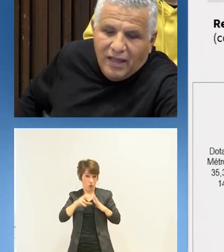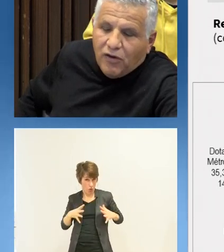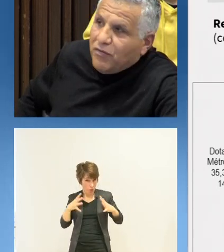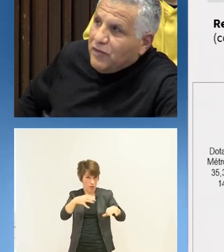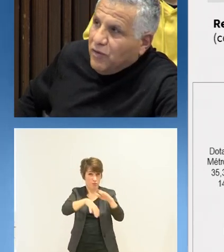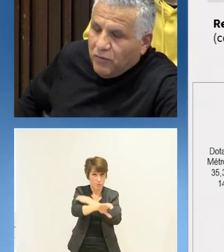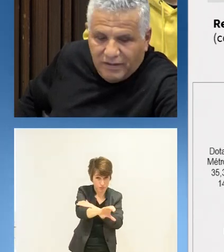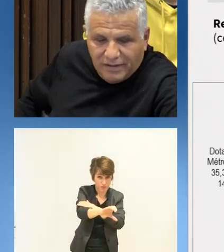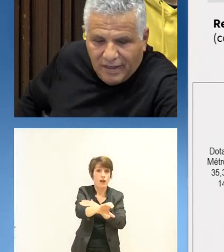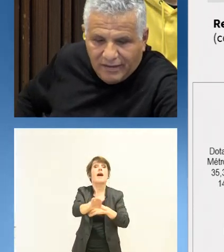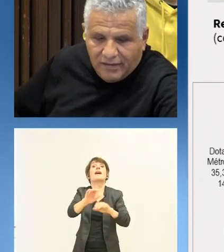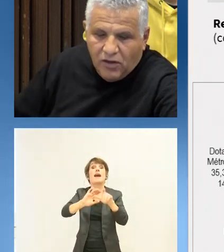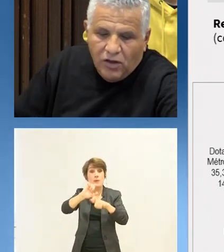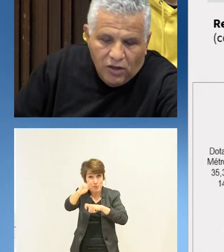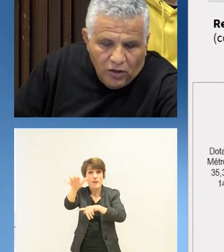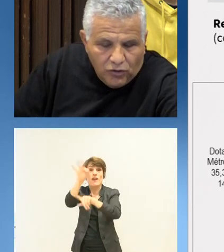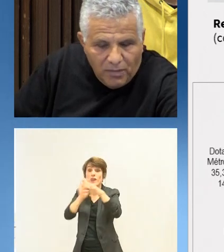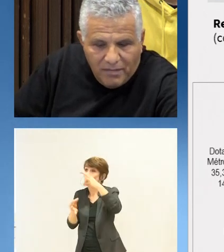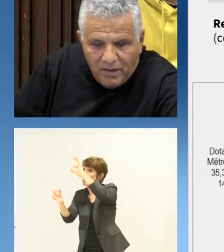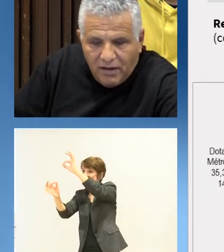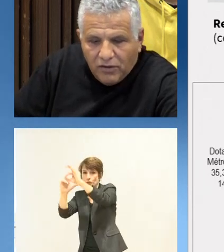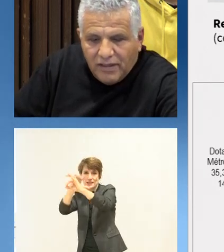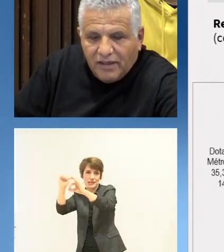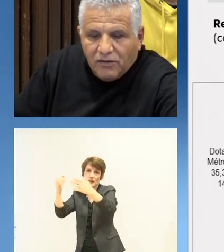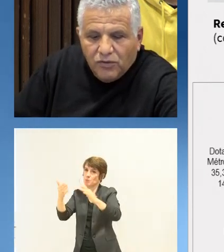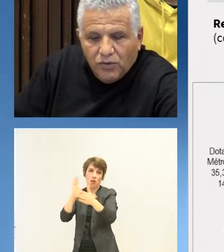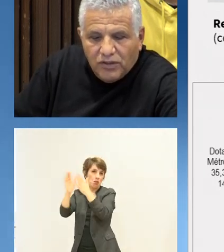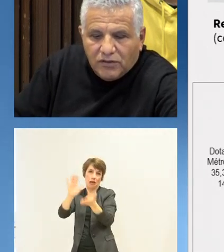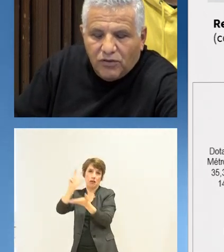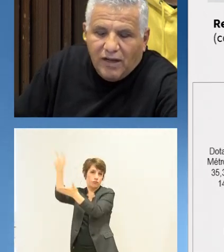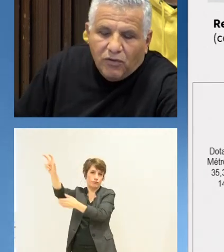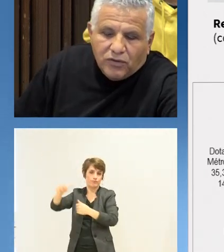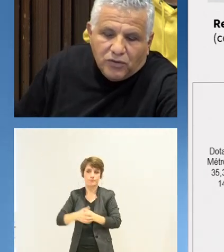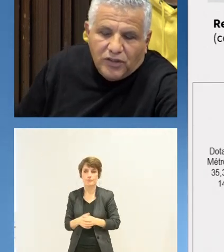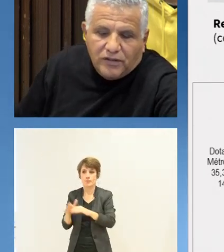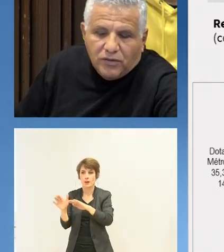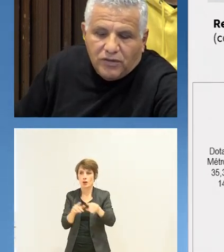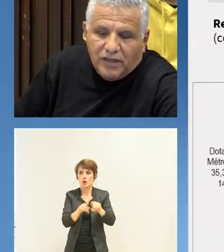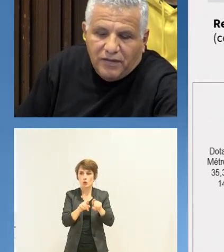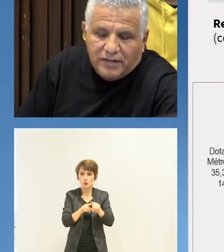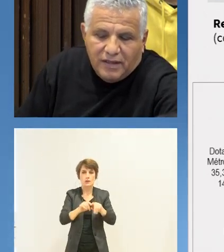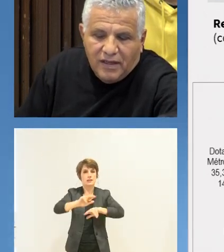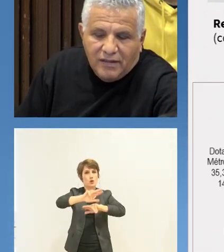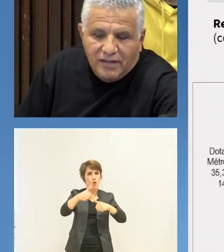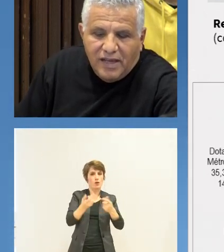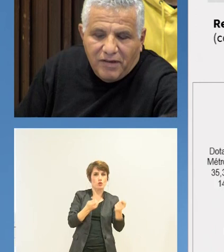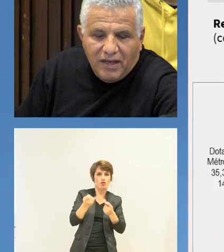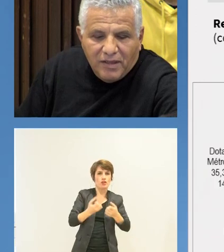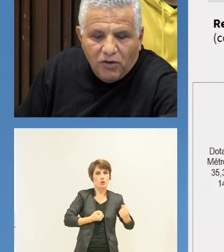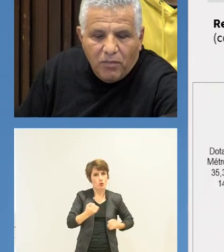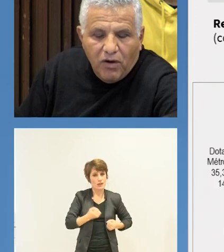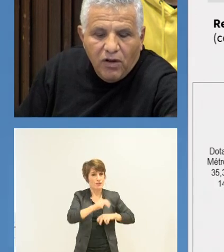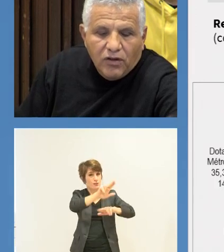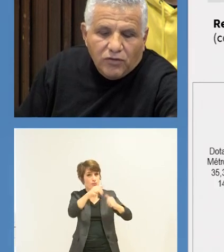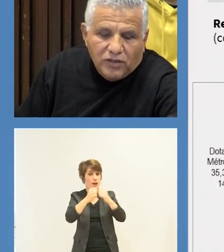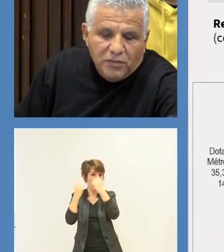et refacturées au ccas de même les recettes attendues au titre de la convention de gestion de services signée avec la